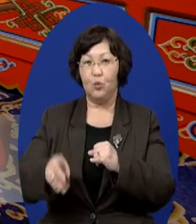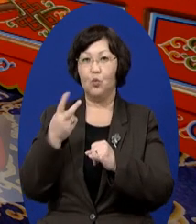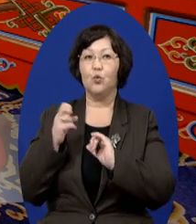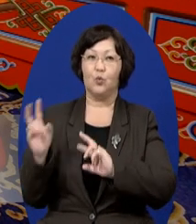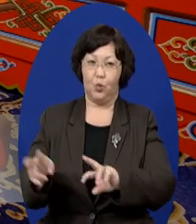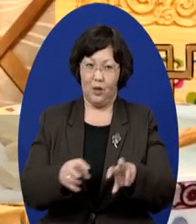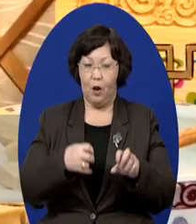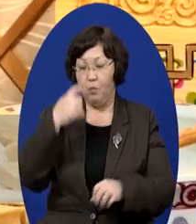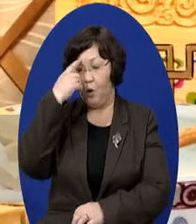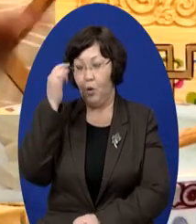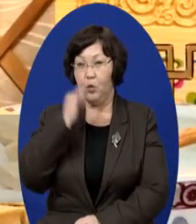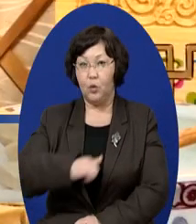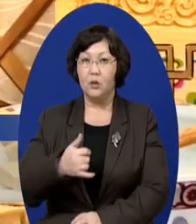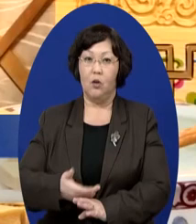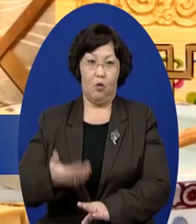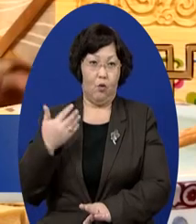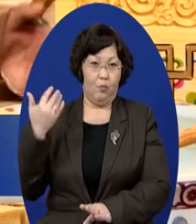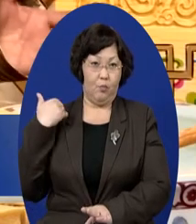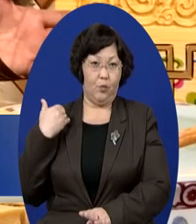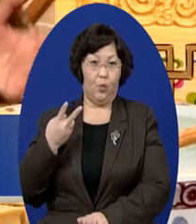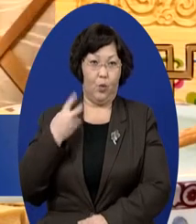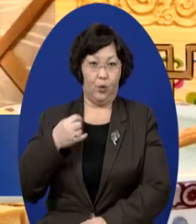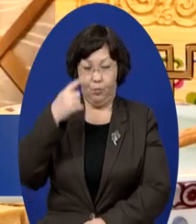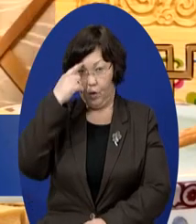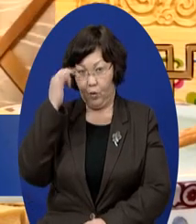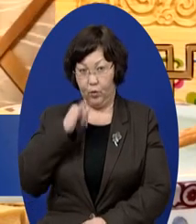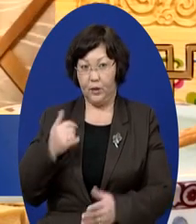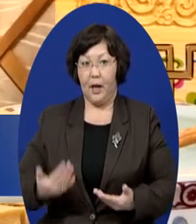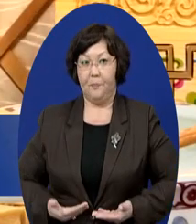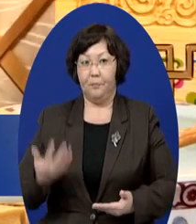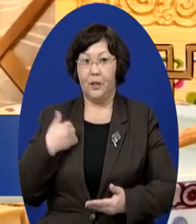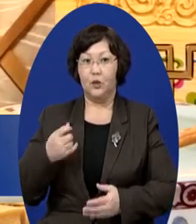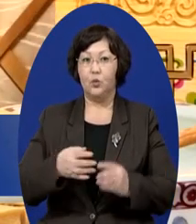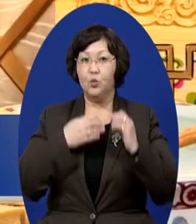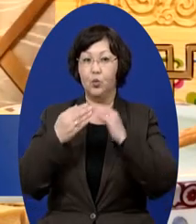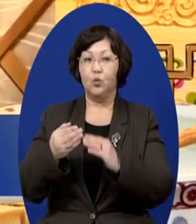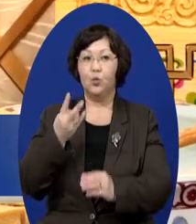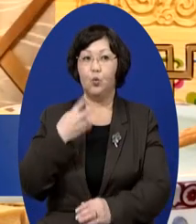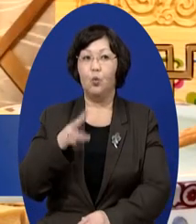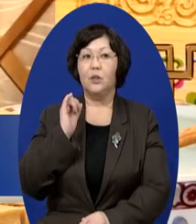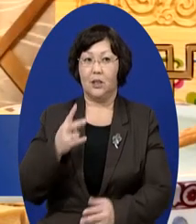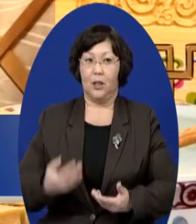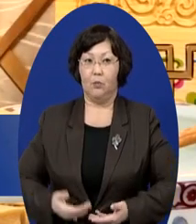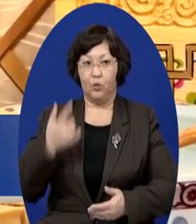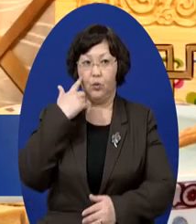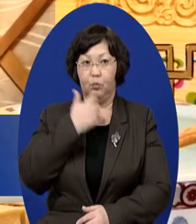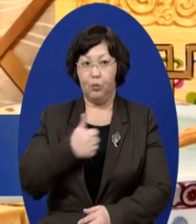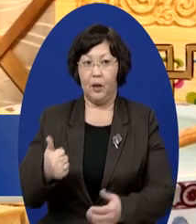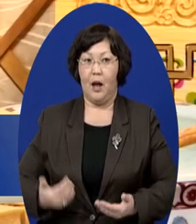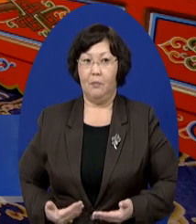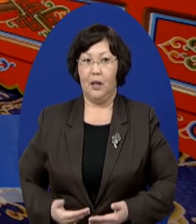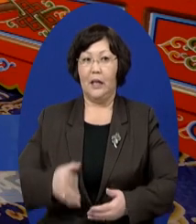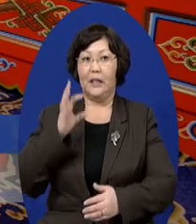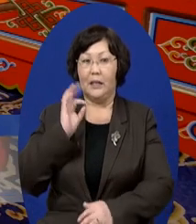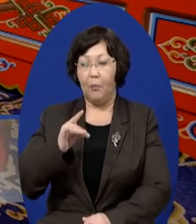манай Монголын биднээс урд өмнө энэ нутагт амьдарч байхдаа нүүдэлчин амьдралын өдөр тутмын амьдрал Монгол хүний эрүүл байдлыг ямар аргачлалууд